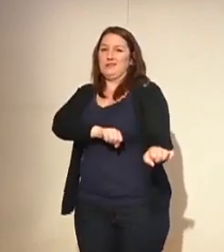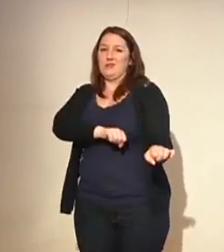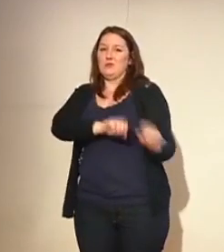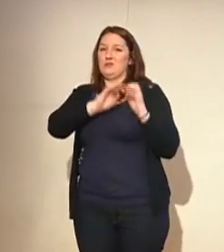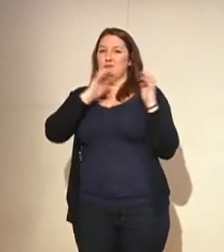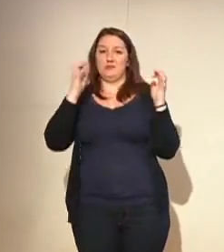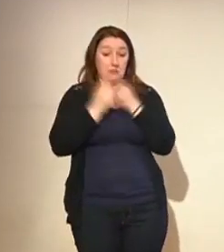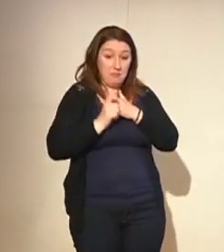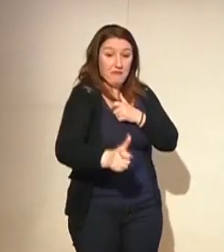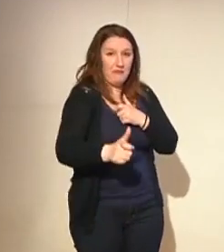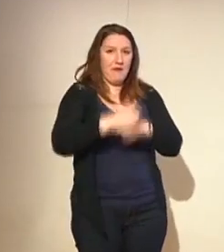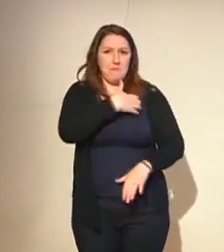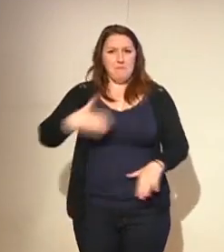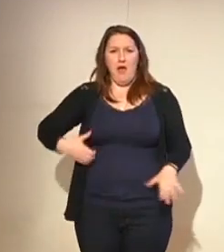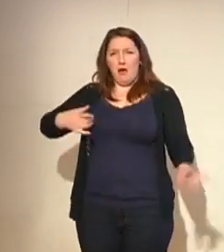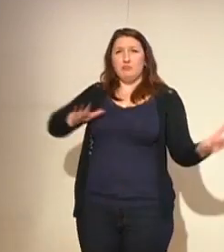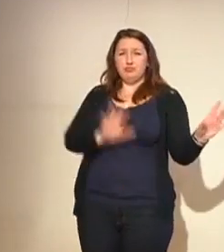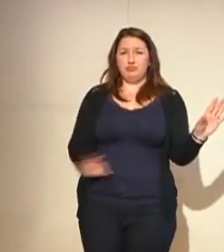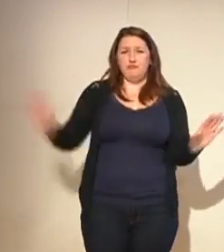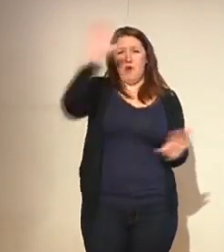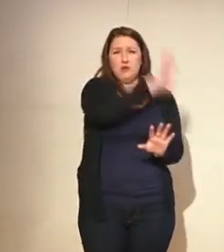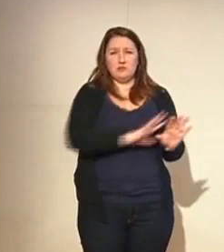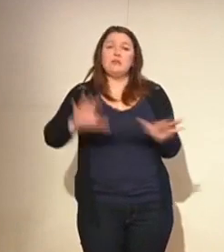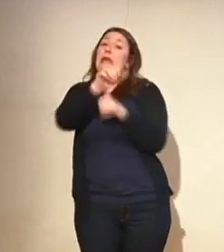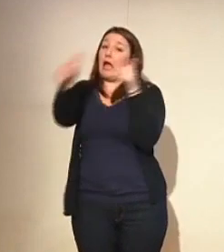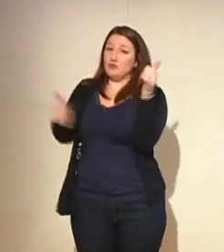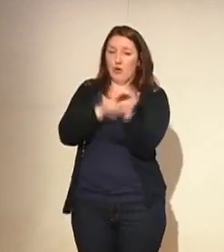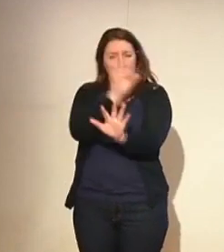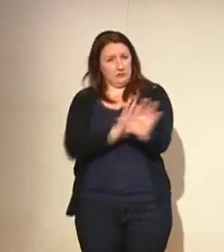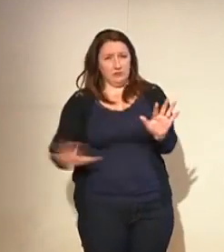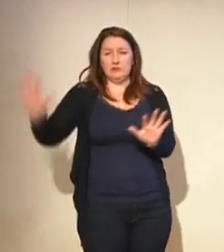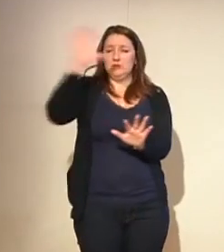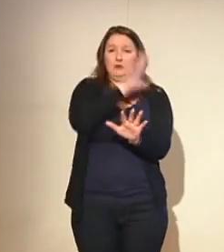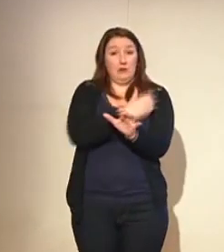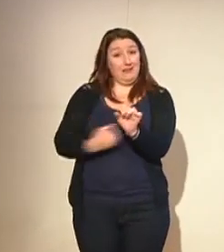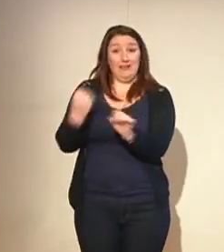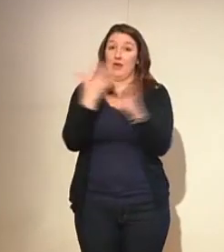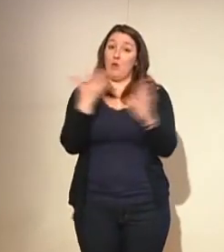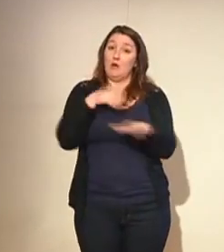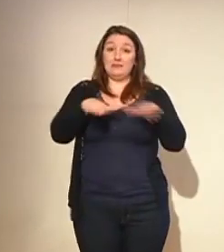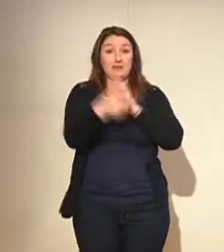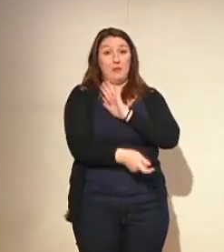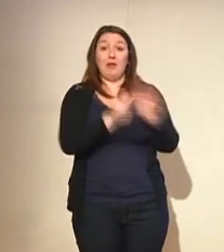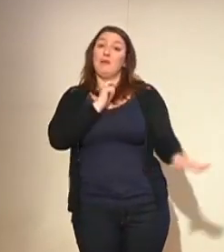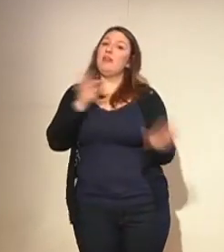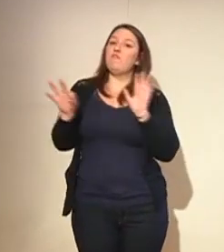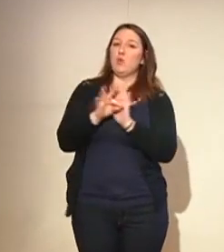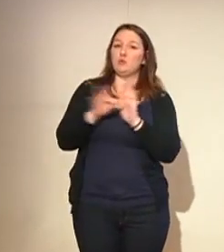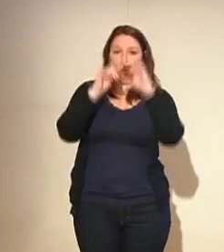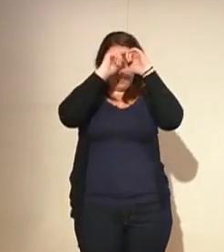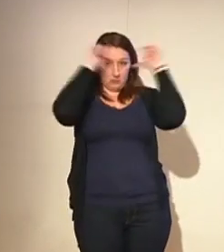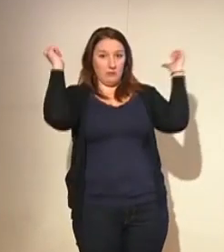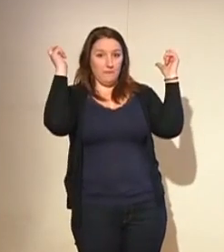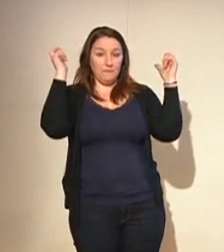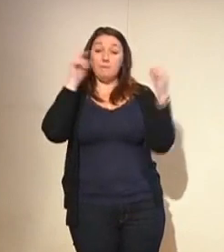a été créé pour l'ensemble des maires et des maires adjoints le système des indemnités de fonction cela non pas pour remettre en